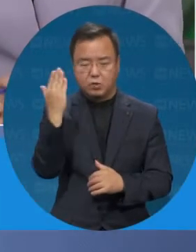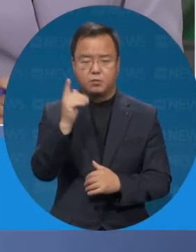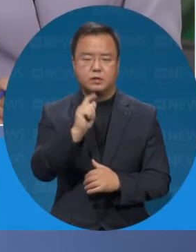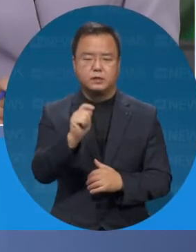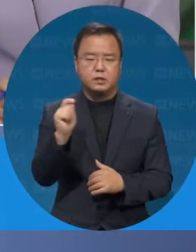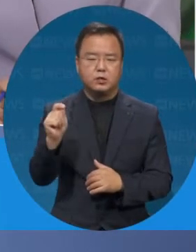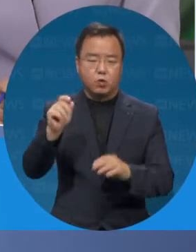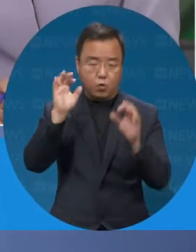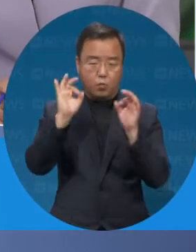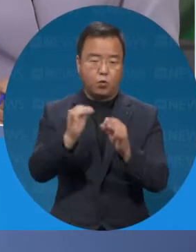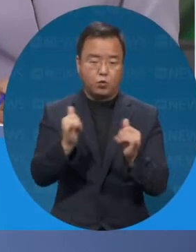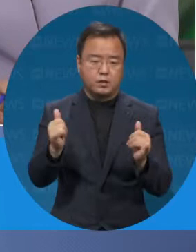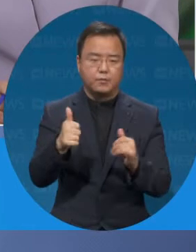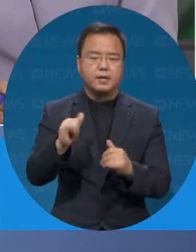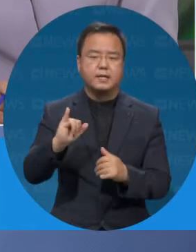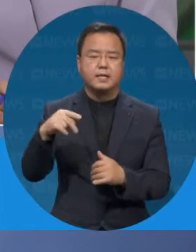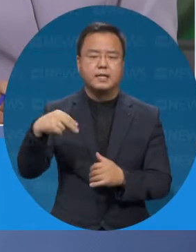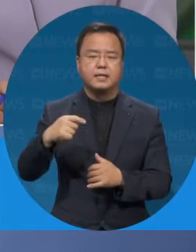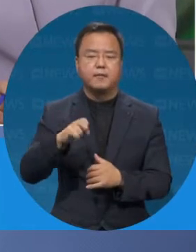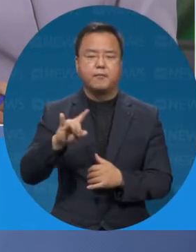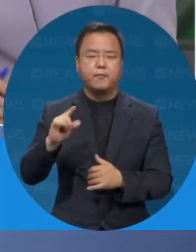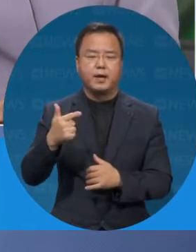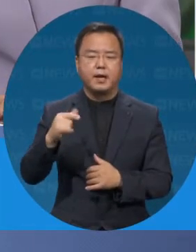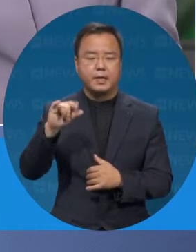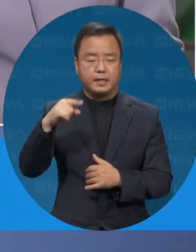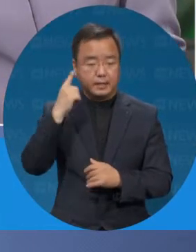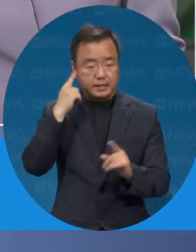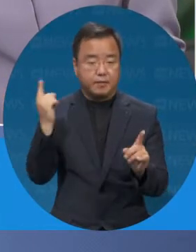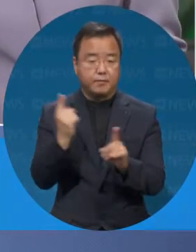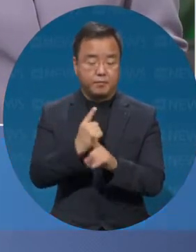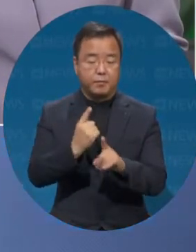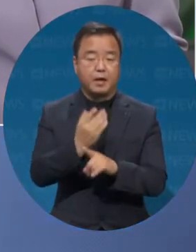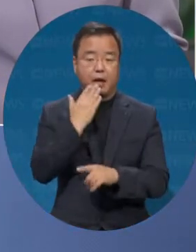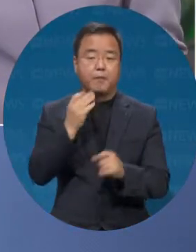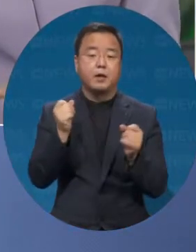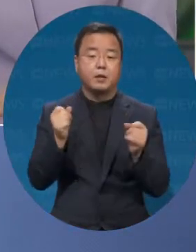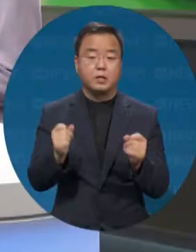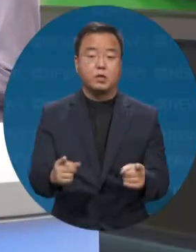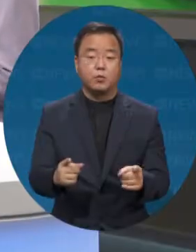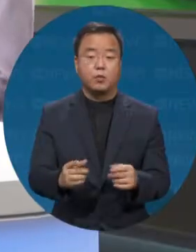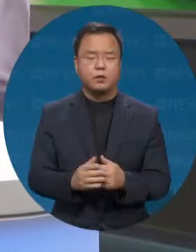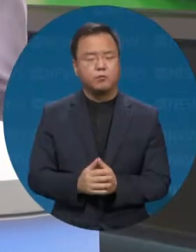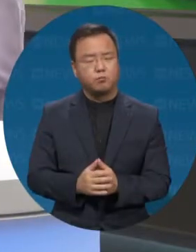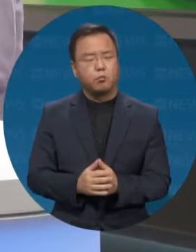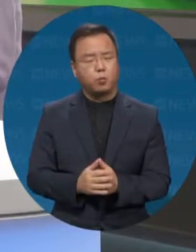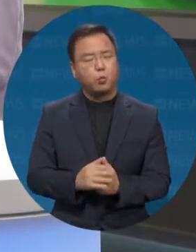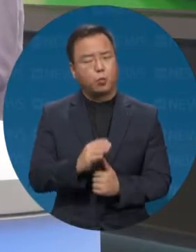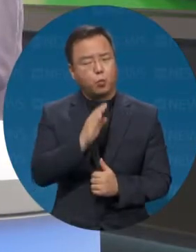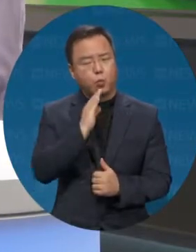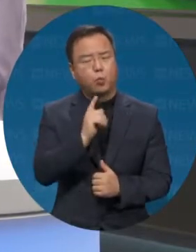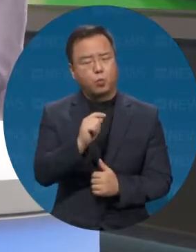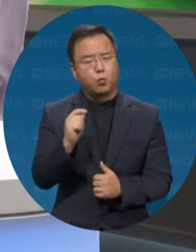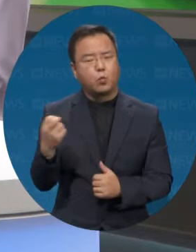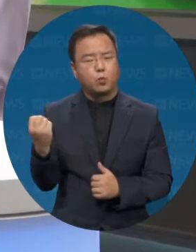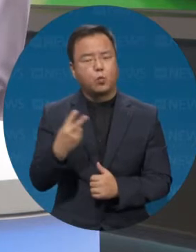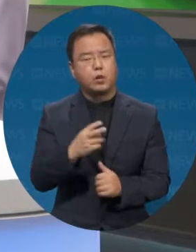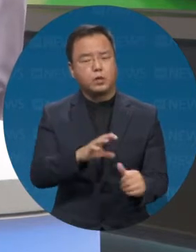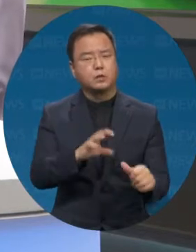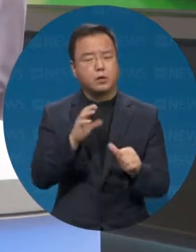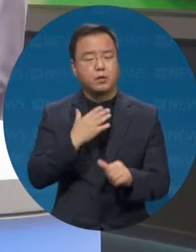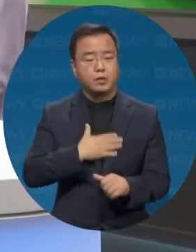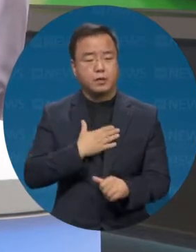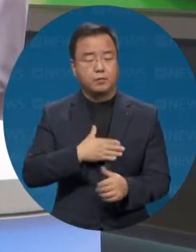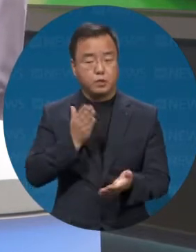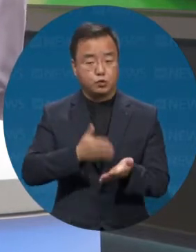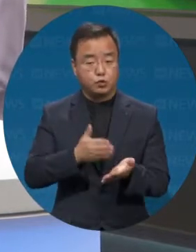구독자들이 히스패닉에 대한 인식을 달리할 수 있는 기회라고 해석하고 있습니다. 네, 이렇게 또 틱톡이 재해석되고 있군요. 자, 오늘